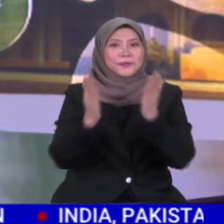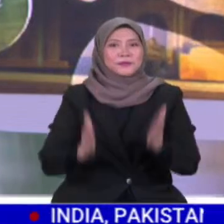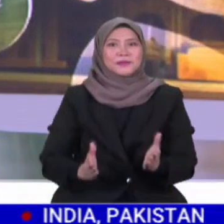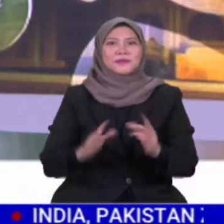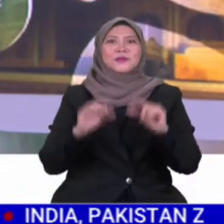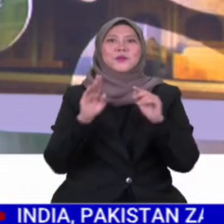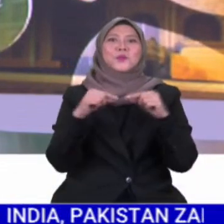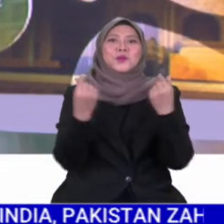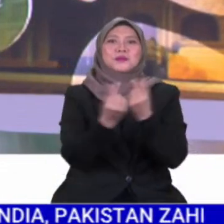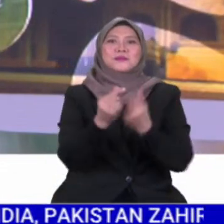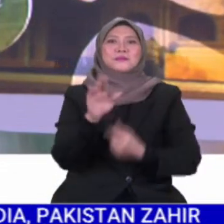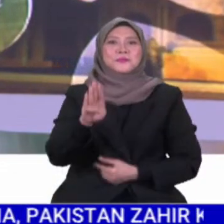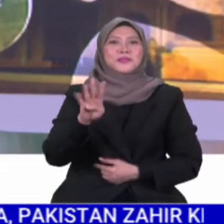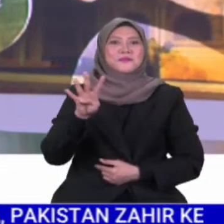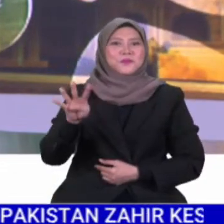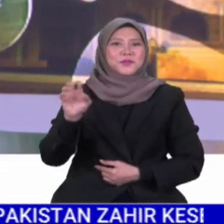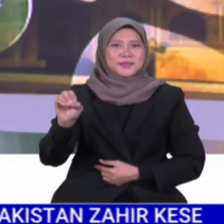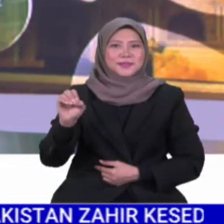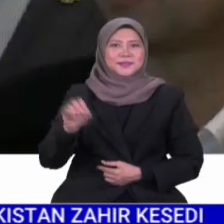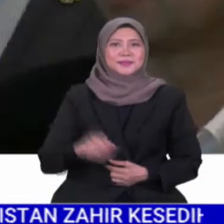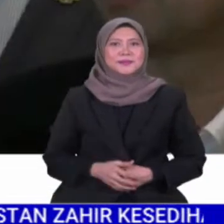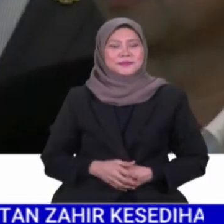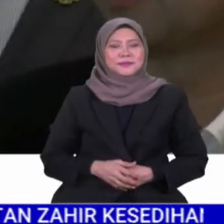daripada keluarga B40.